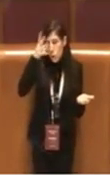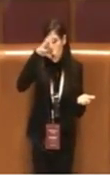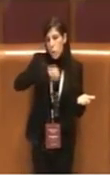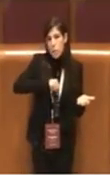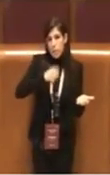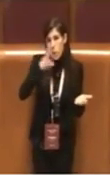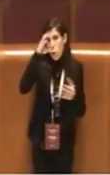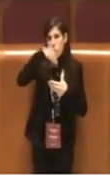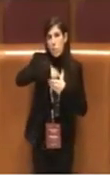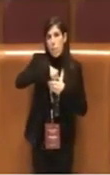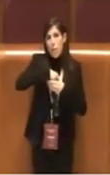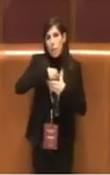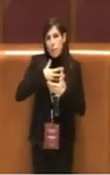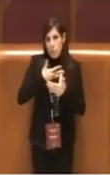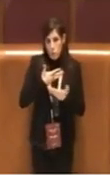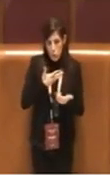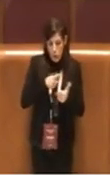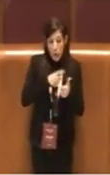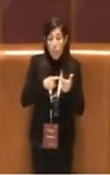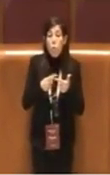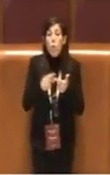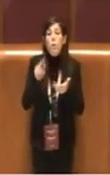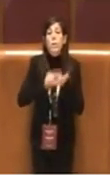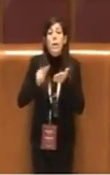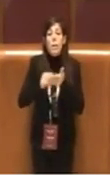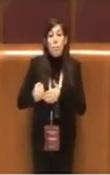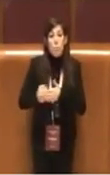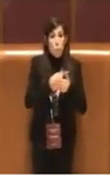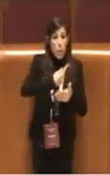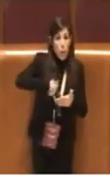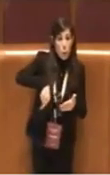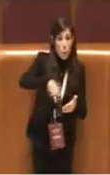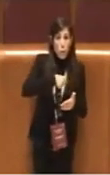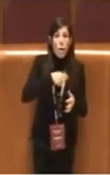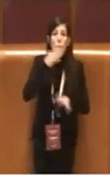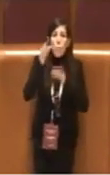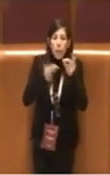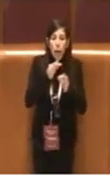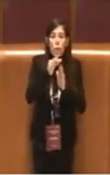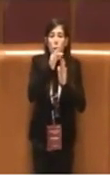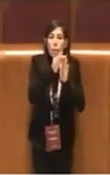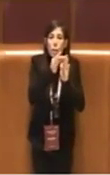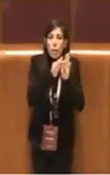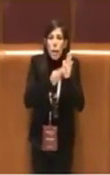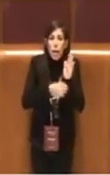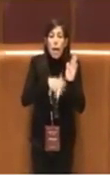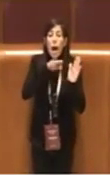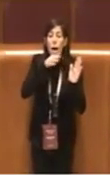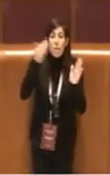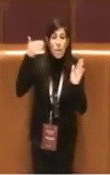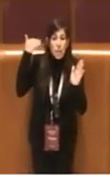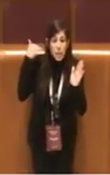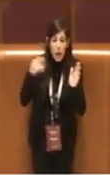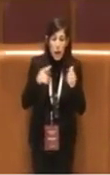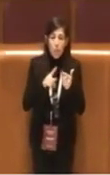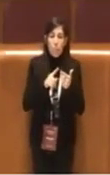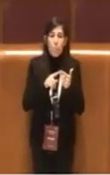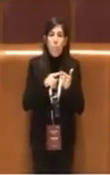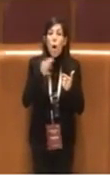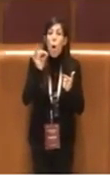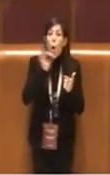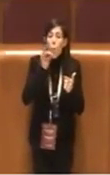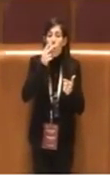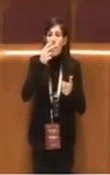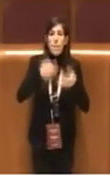del segretariato abbiamo indicato per esempio nell'anzianità oppure nelle